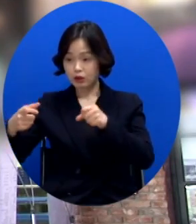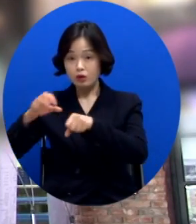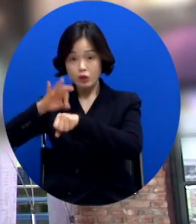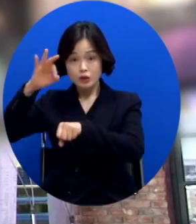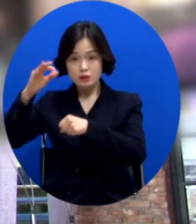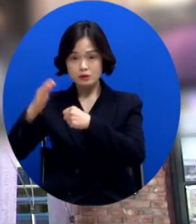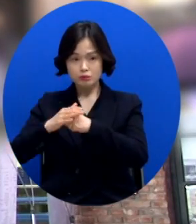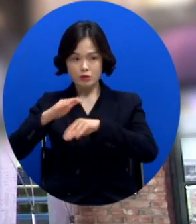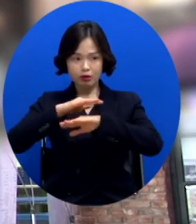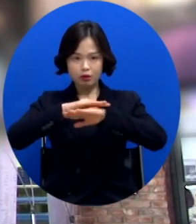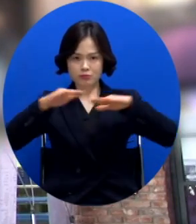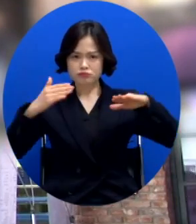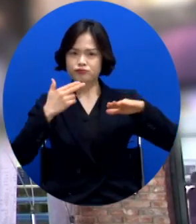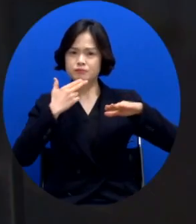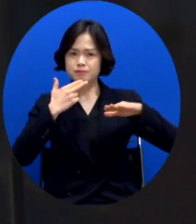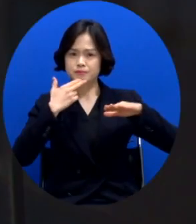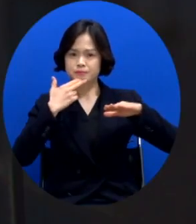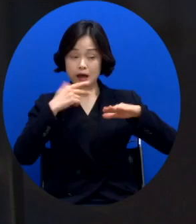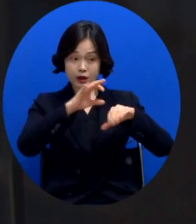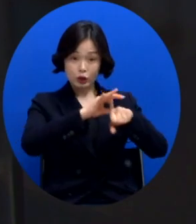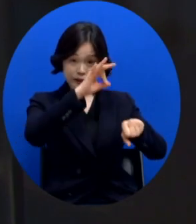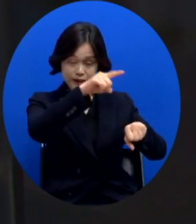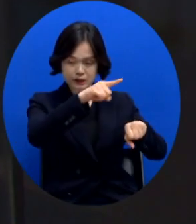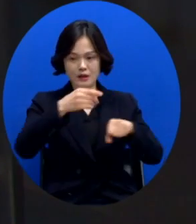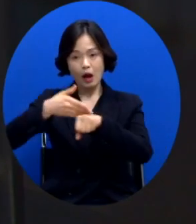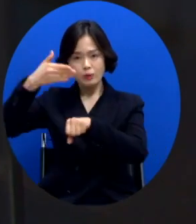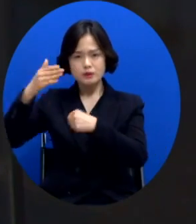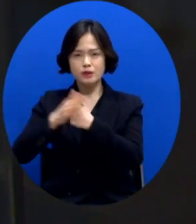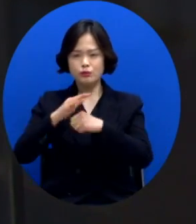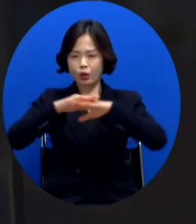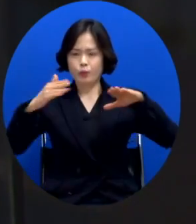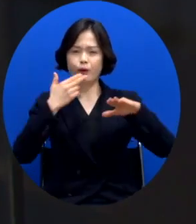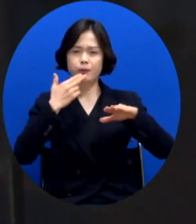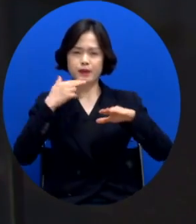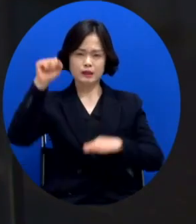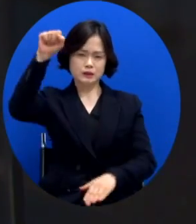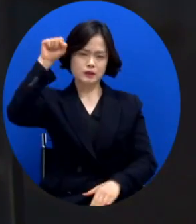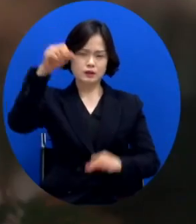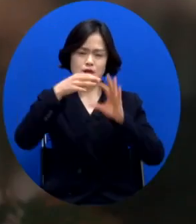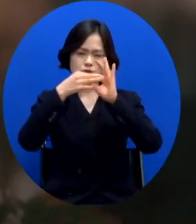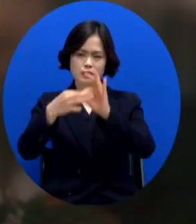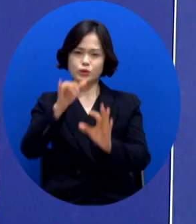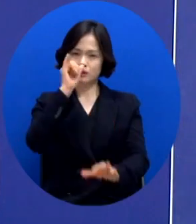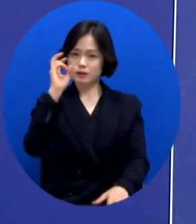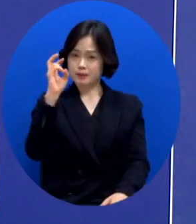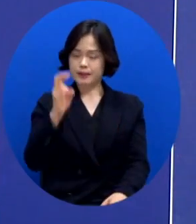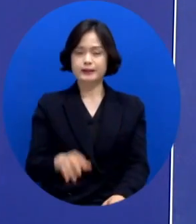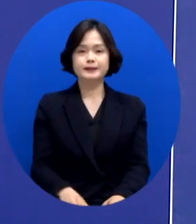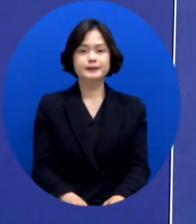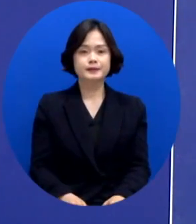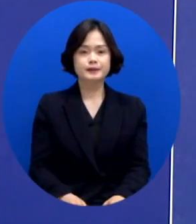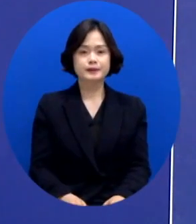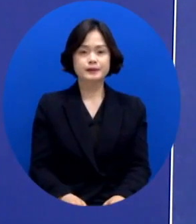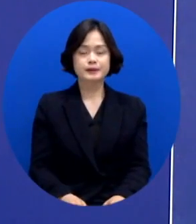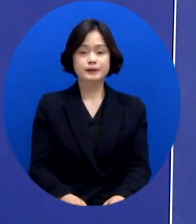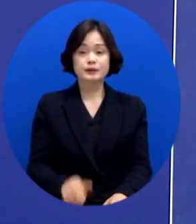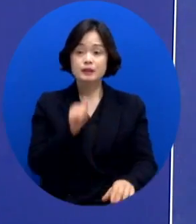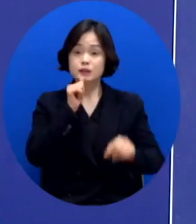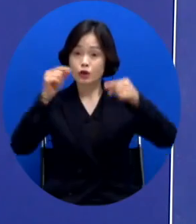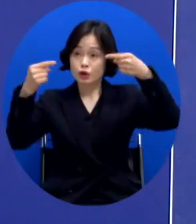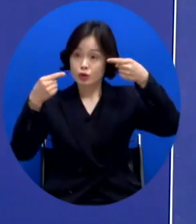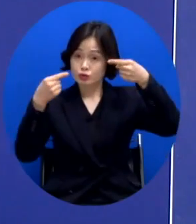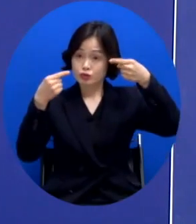9일까지 벌일 계획입니다. 네. 한동안 방역 조치에 대한 형평성 문제는 지속될 것 같습니다. 네. 네, 이제 설 연휴가 이번 주로